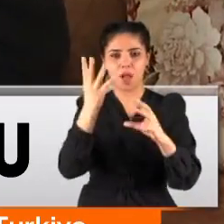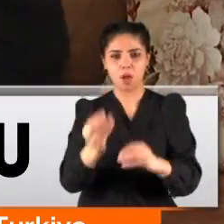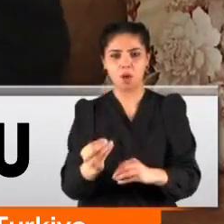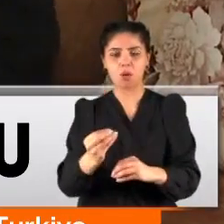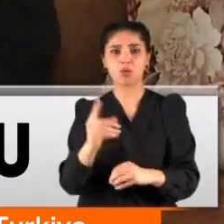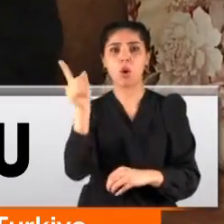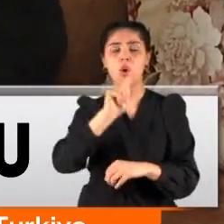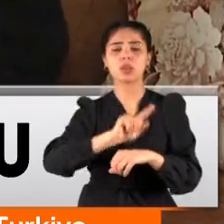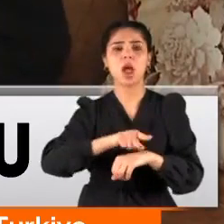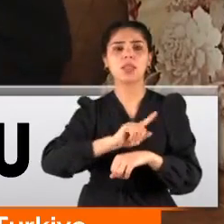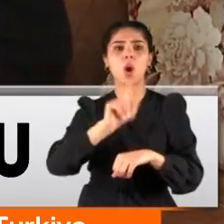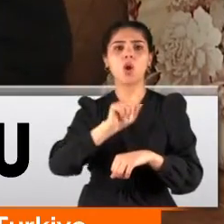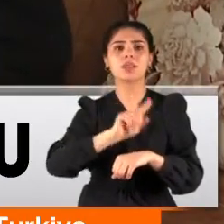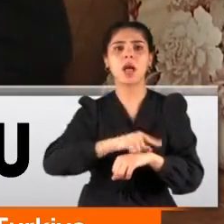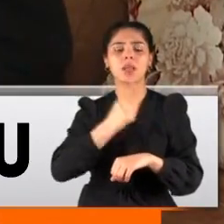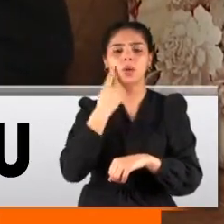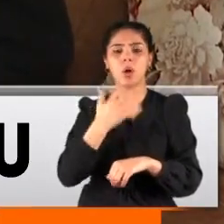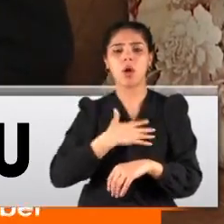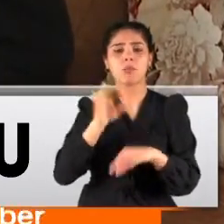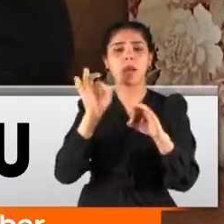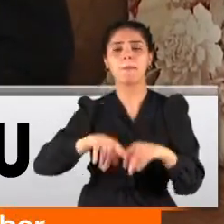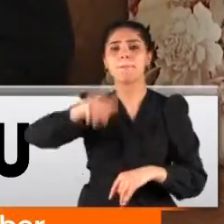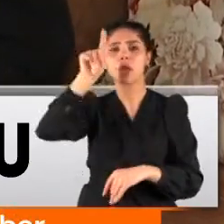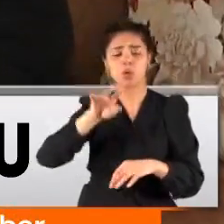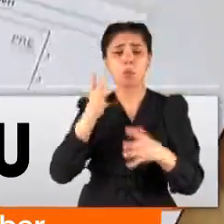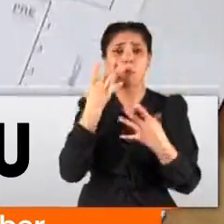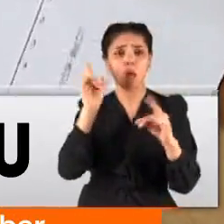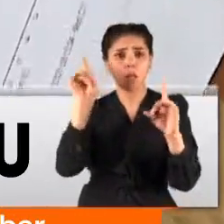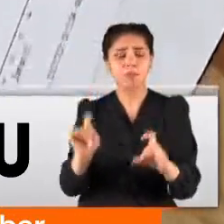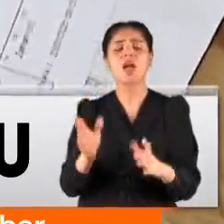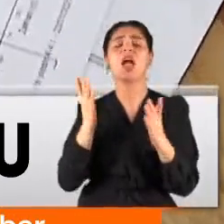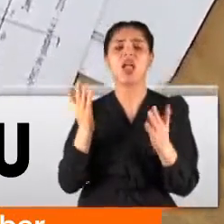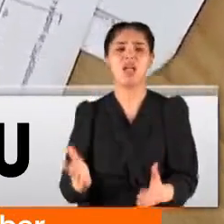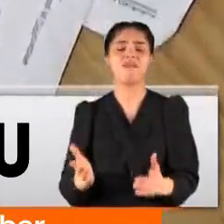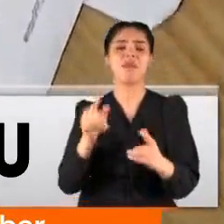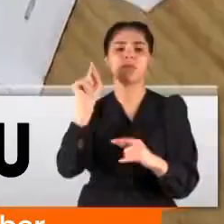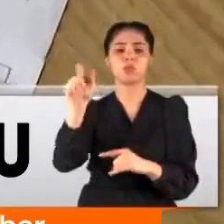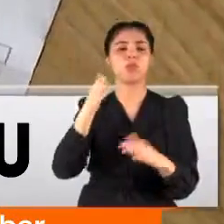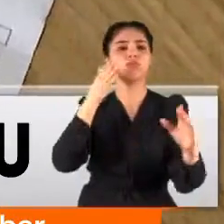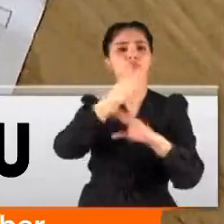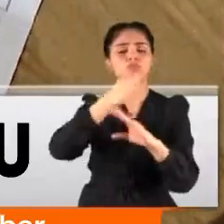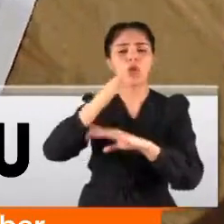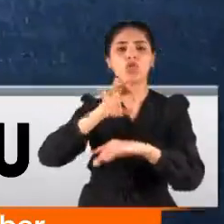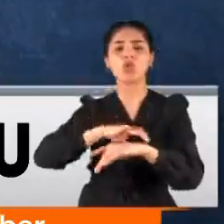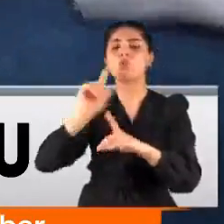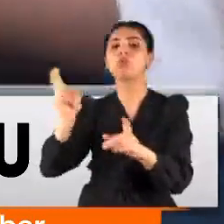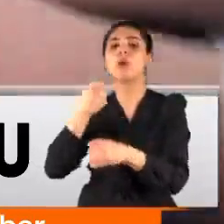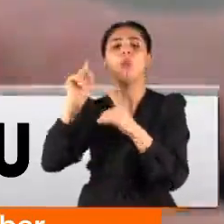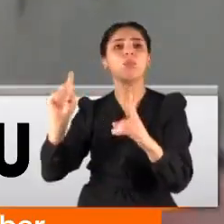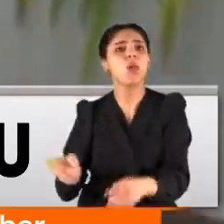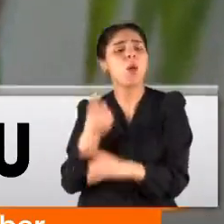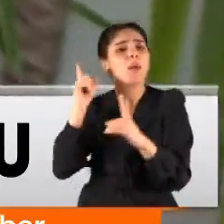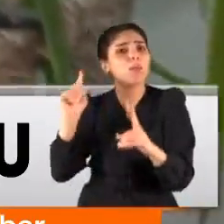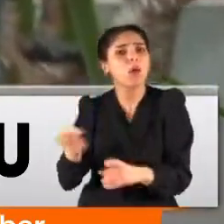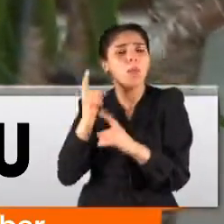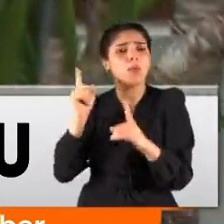10 saniyede bir öksürdün. Sürekli böyle misin gün boyunca? Evet. Çalmadık kapı bırakmadı. Hiçbir doktorun teşhis koyamadığı öksürük